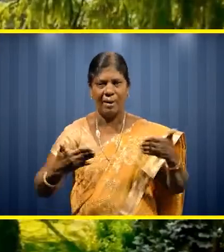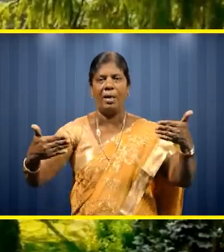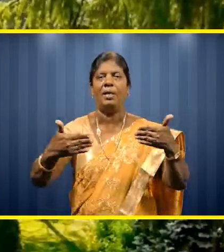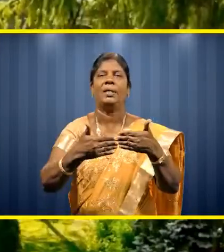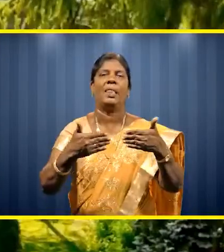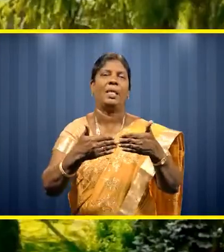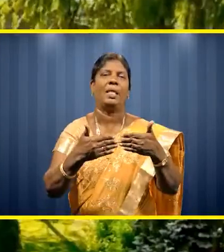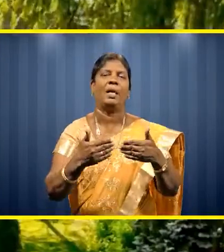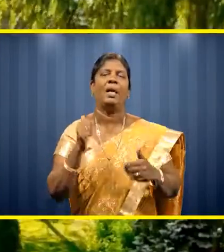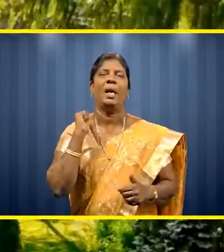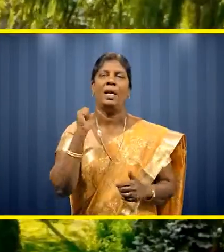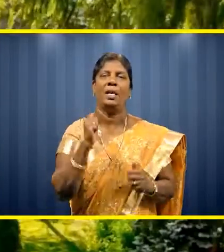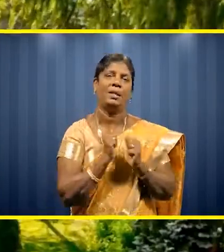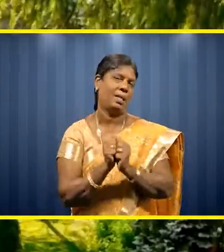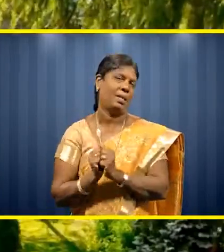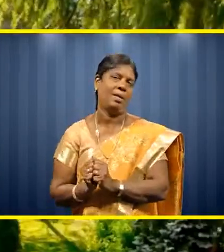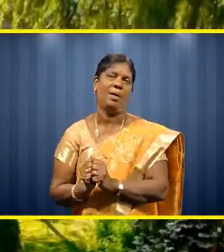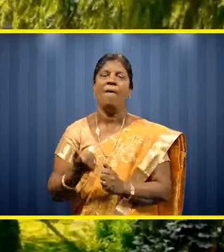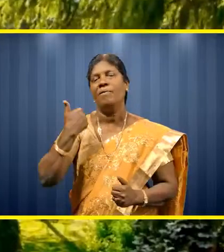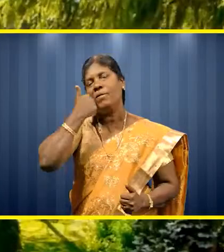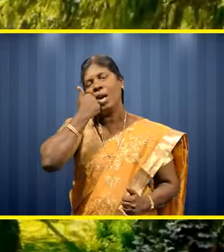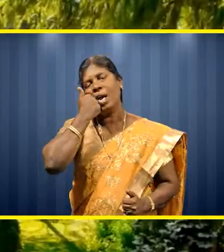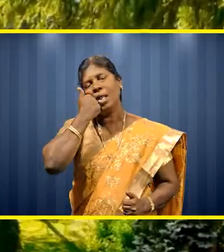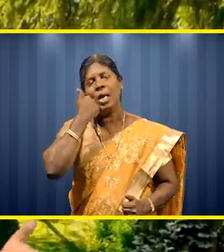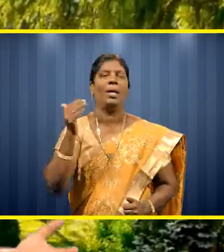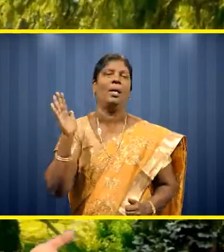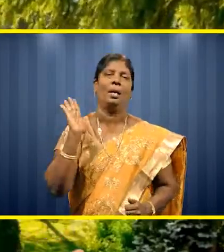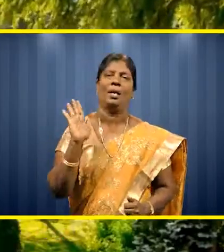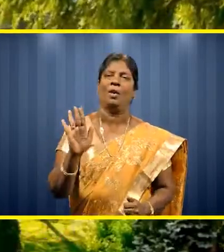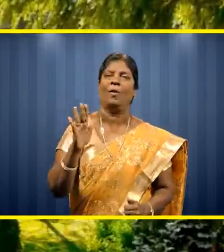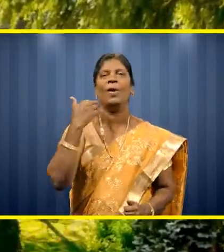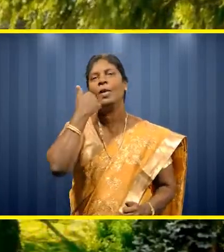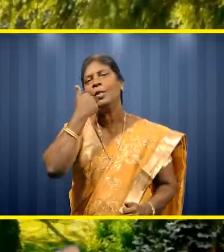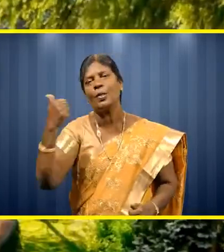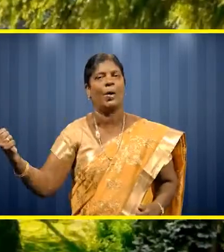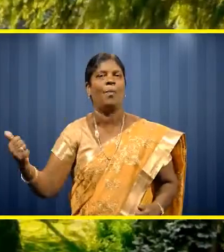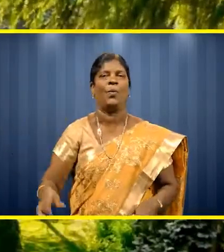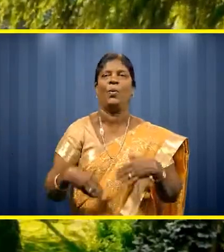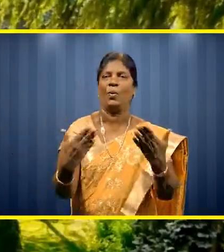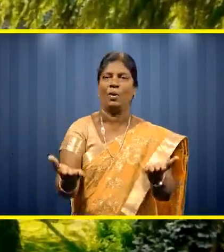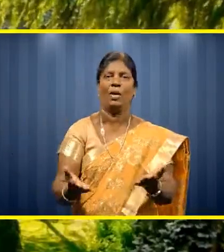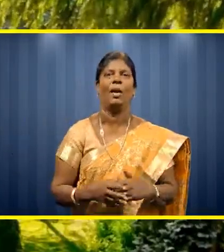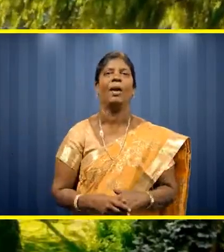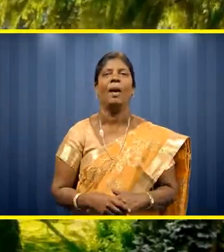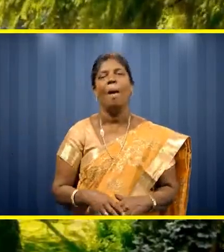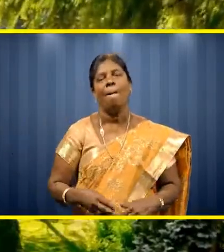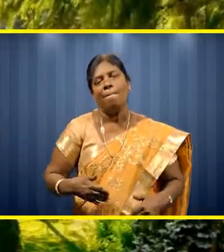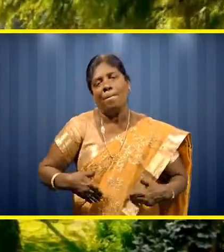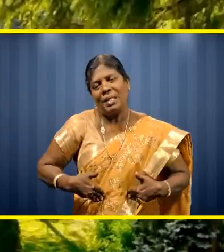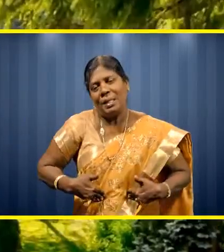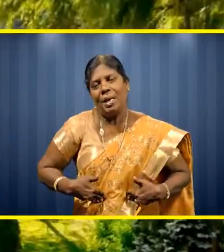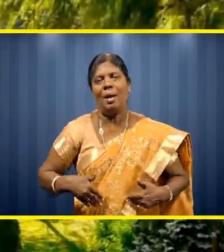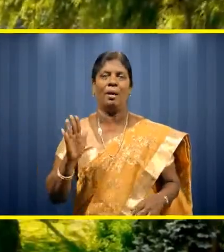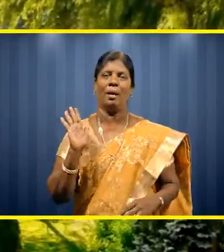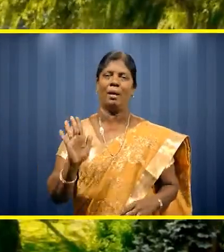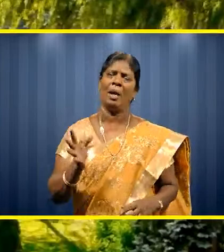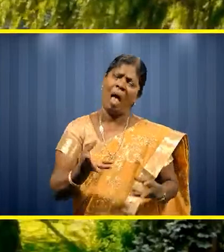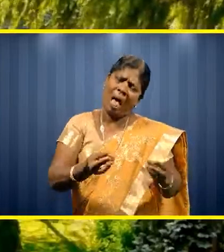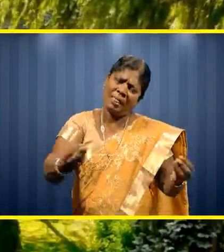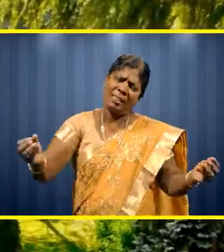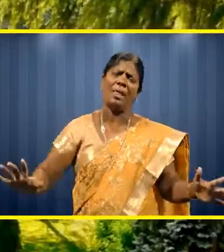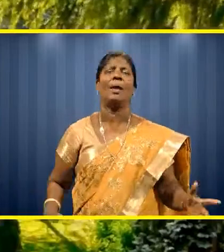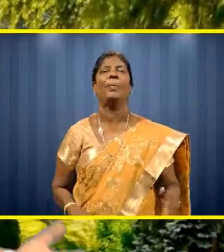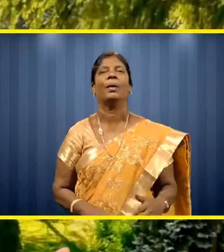சரீரத்தின் தேவைகளை சந்தித்தார். என்ன செய்தார்? வியாதியாய் இருந்தவர்களுக்கு சுகம் கொடுத்தார். பசியாய்